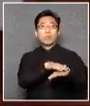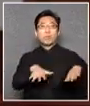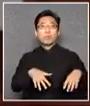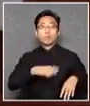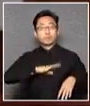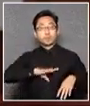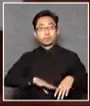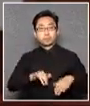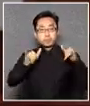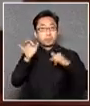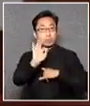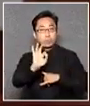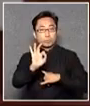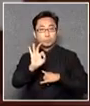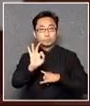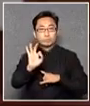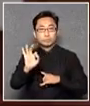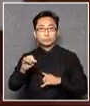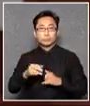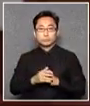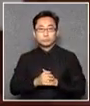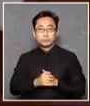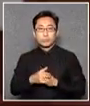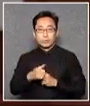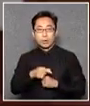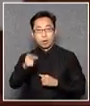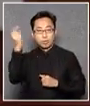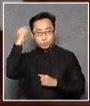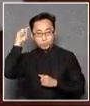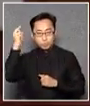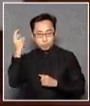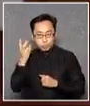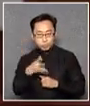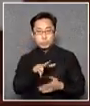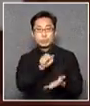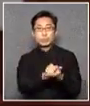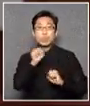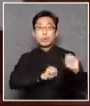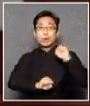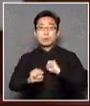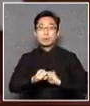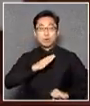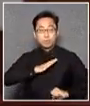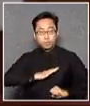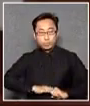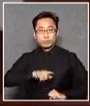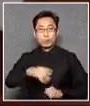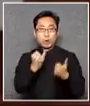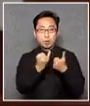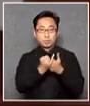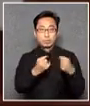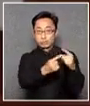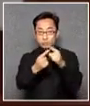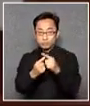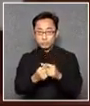暴力。本席必须向连日来参加占领运动表现理性克制的学生和市民